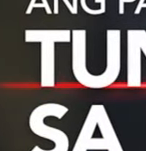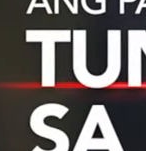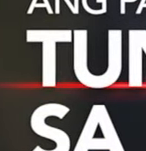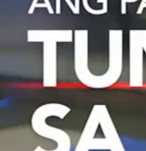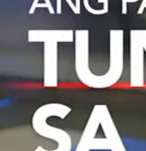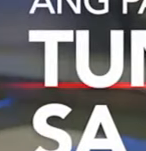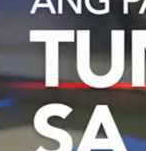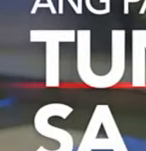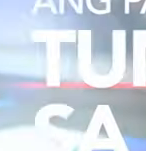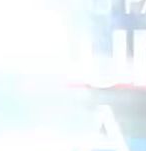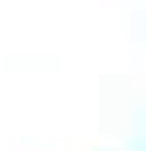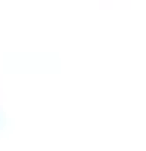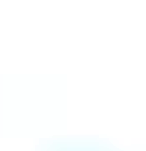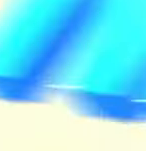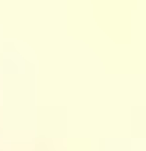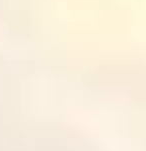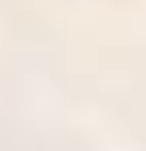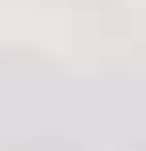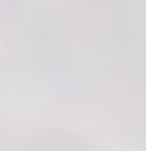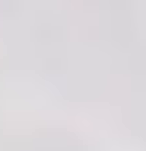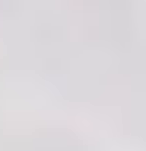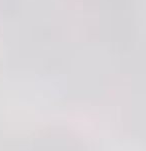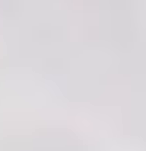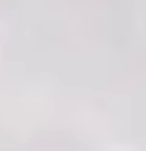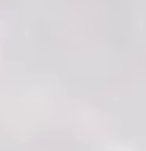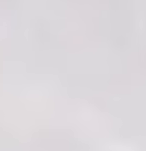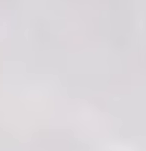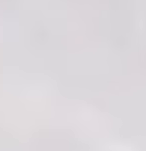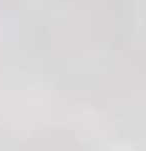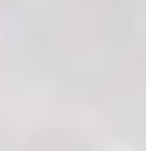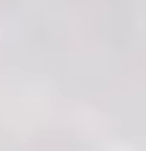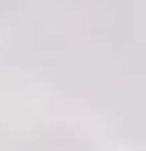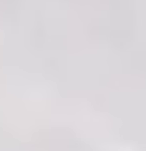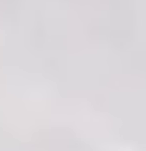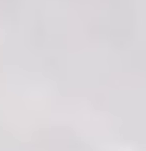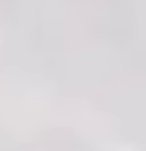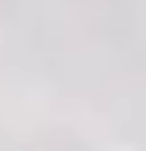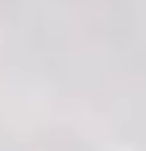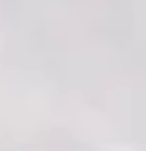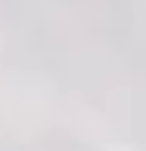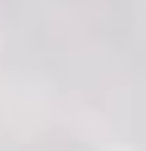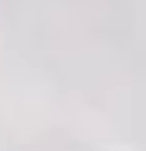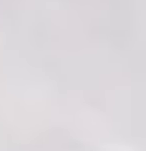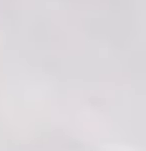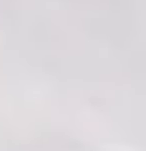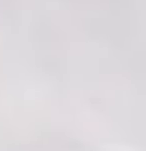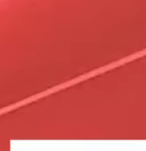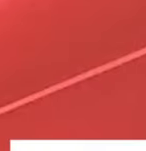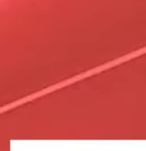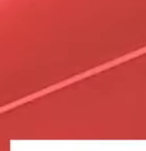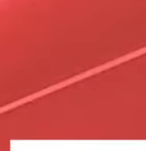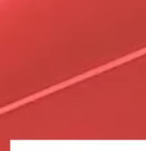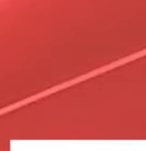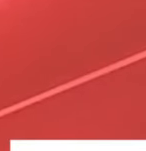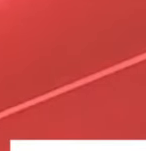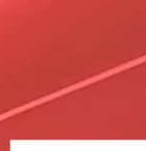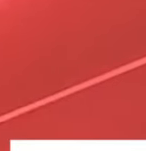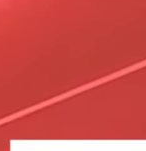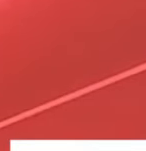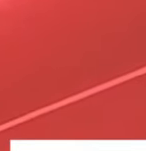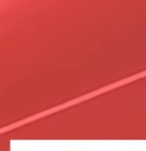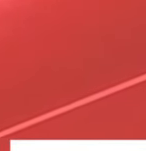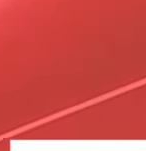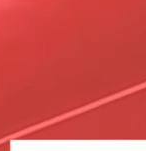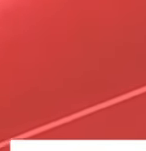Tungkulin sa tao at sa bayan. GMA Integrated News, ang news authority ng Filipino.